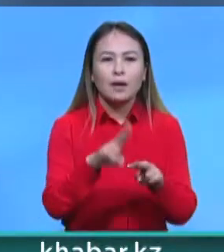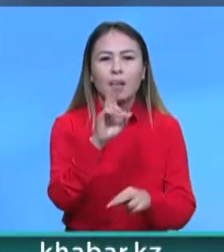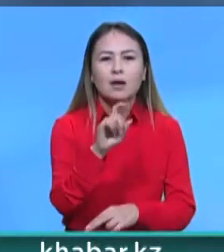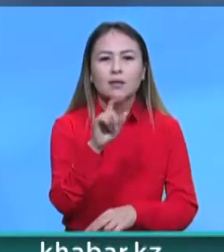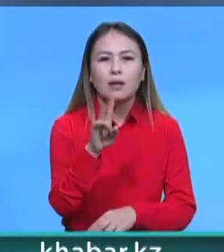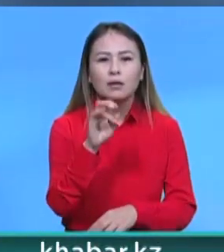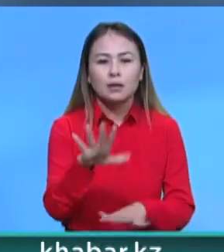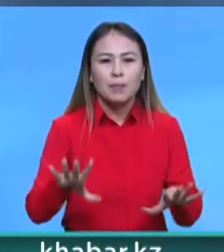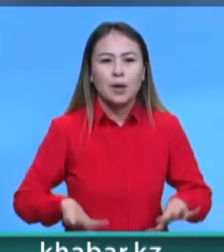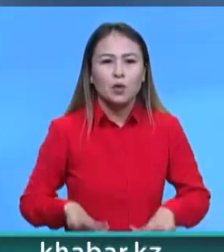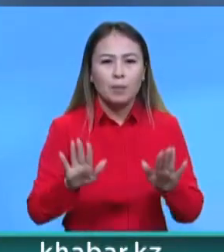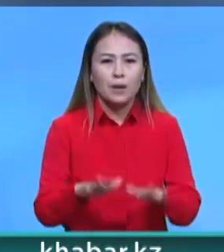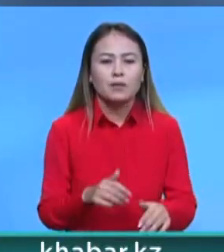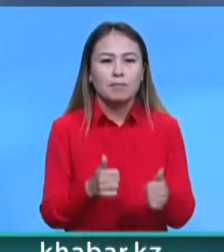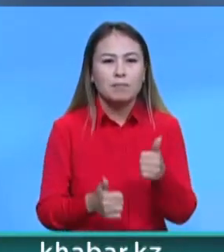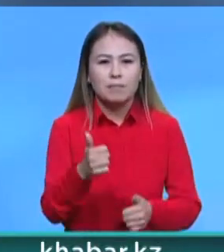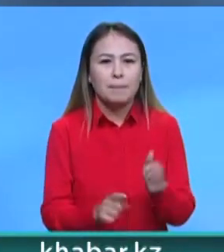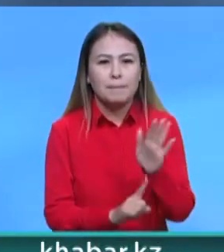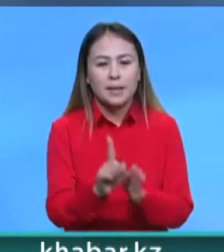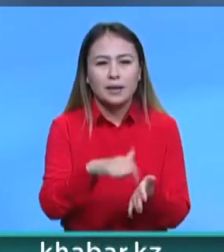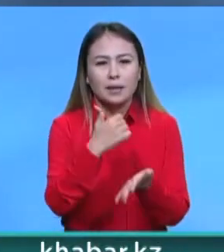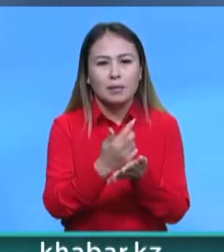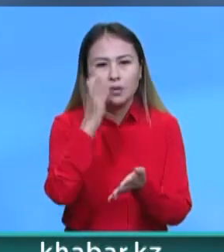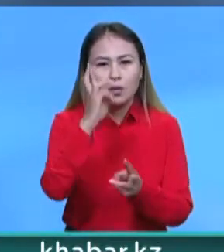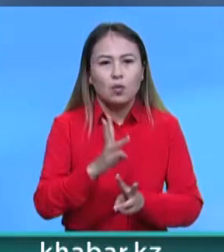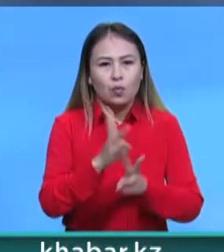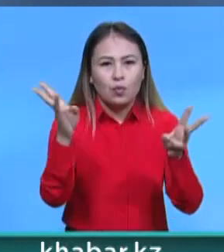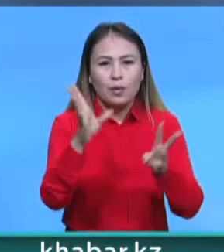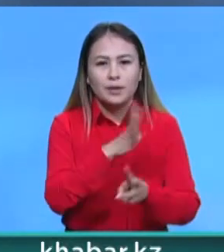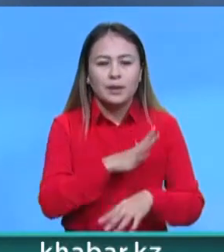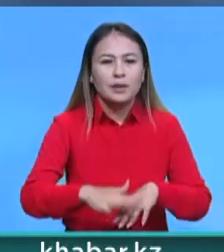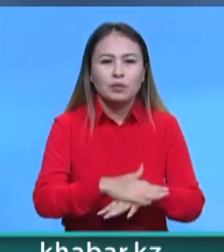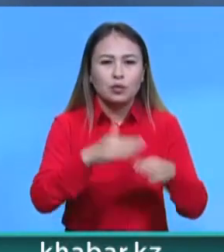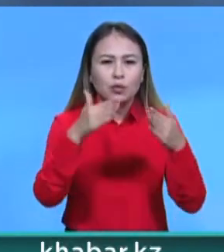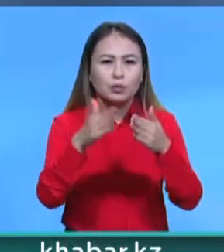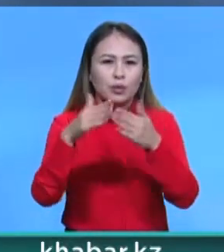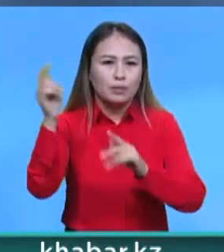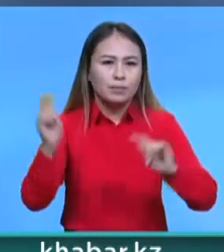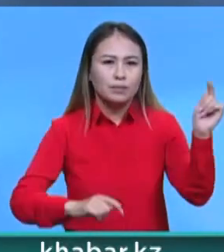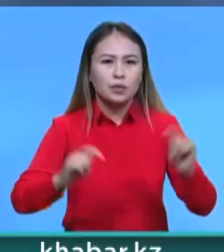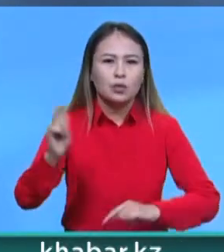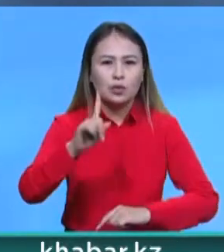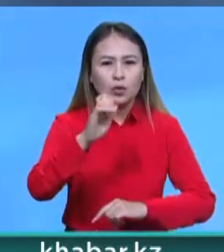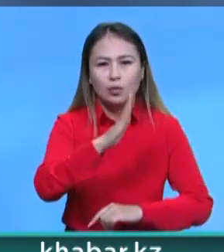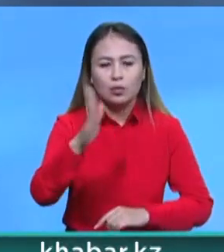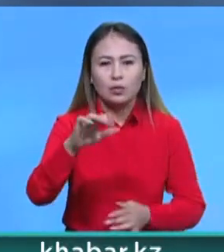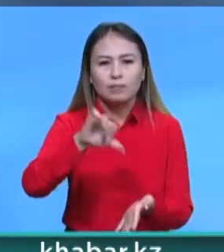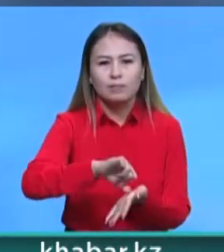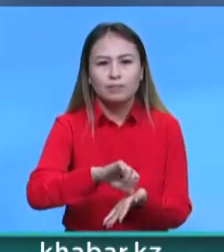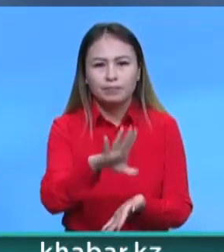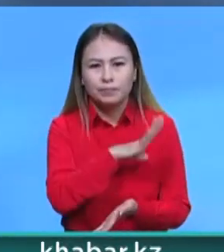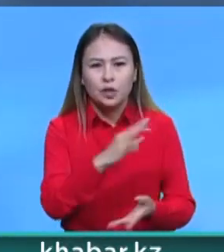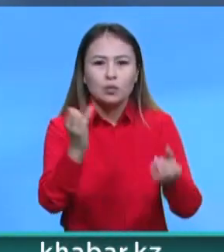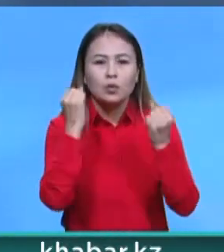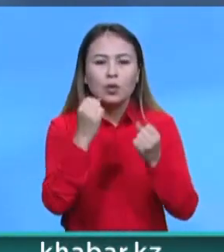Елордадағы Қазанат ипподромында бәйге басталды. Елбасы кубогын қанжығалауға еліміздің түкпір-түкпірінен 100-ге тарта шабандоз келді.